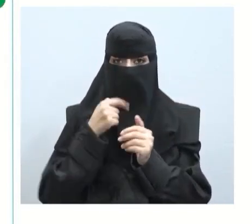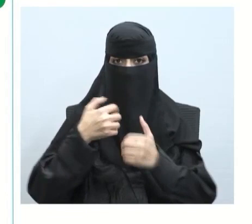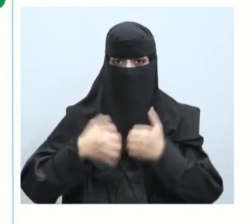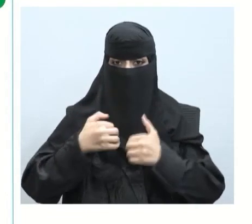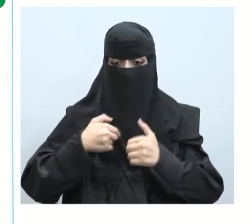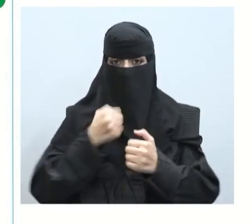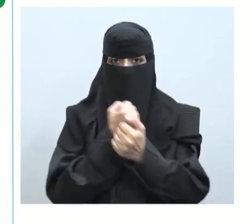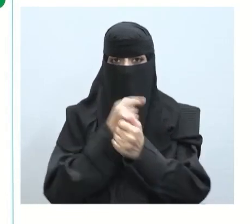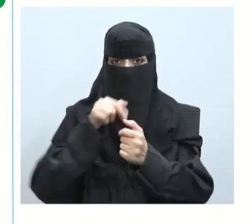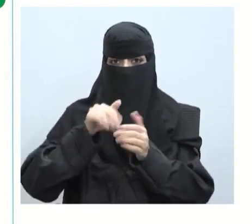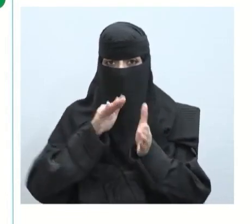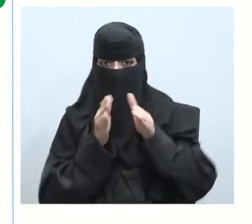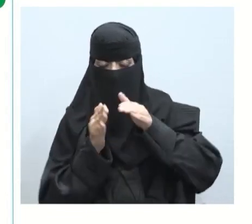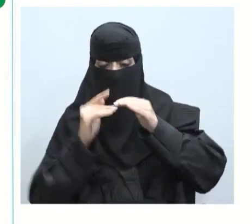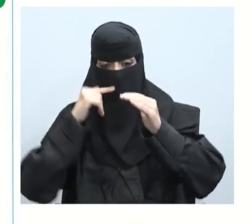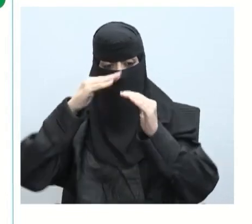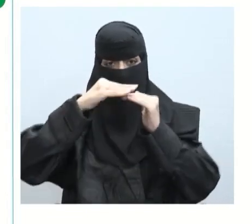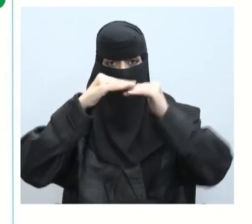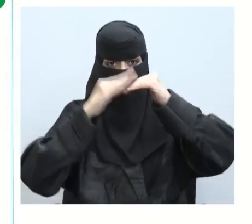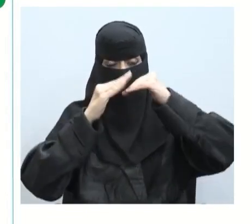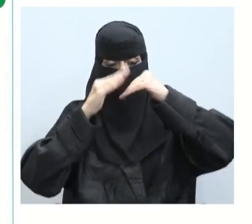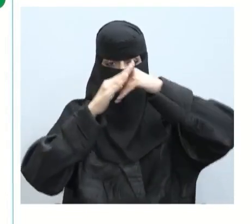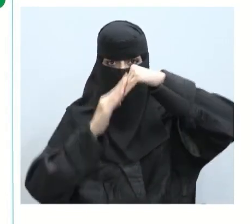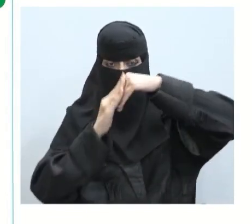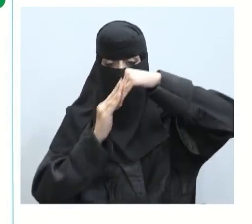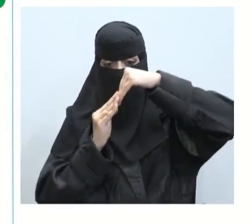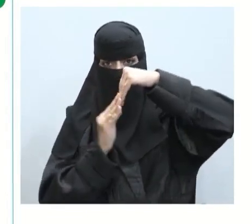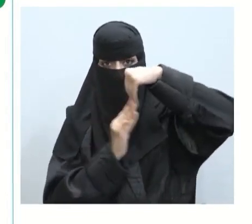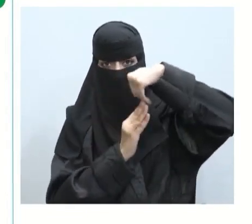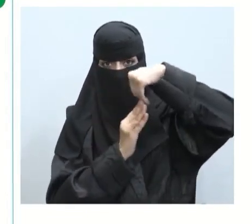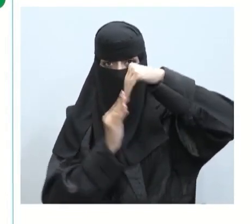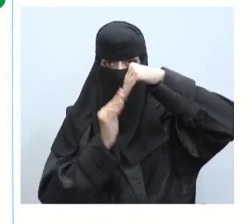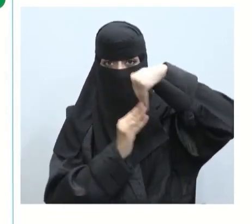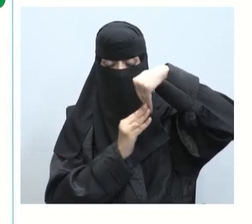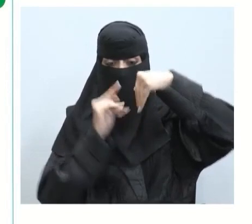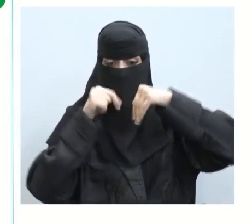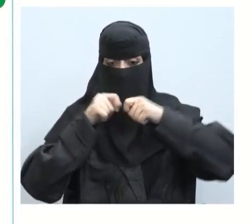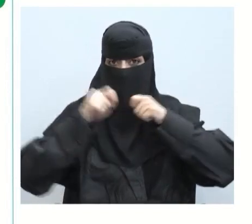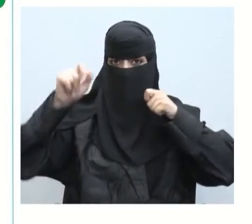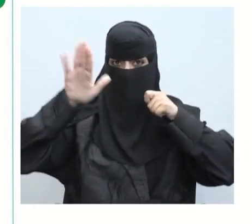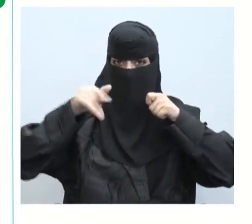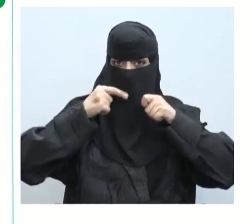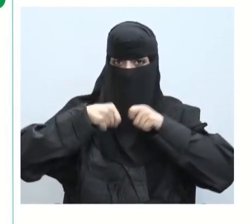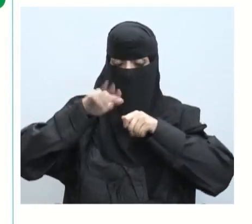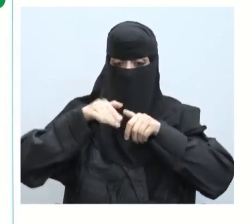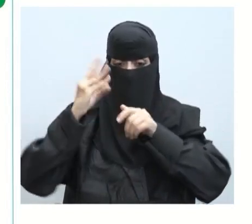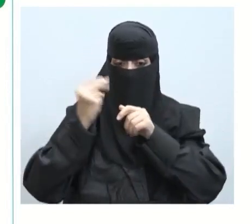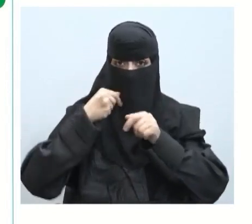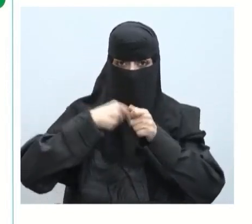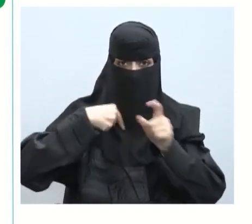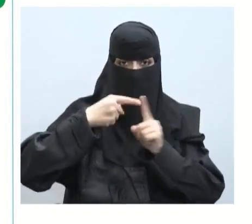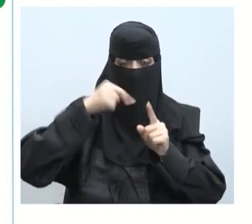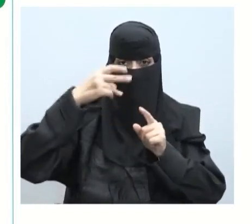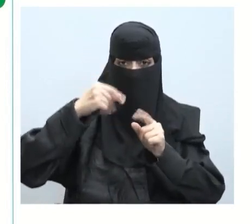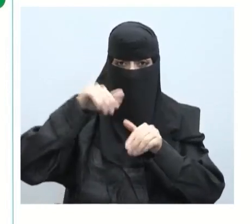أيضاً مستشعر الإمالة، يستخدم مستشعر الإمالة لقياس درجة الميل على عدة محاور، وتقوم مستشعرات